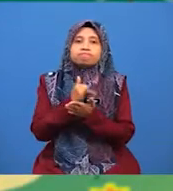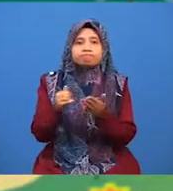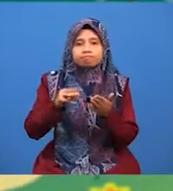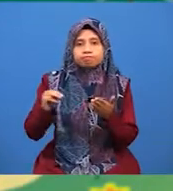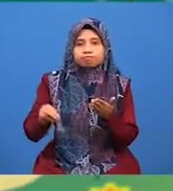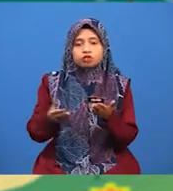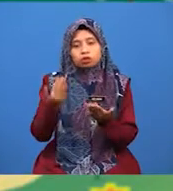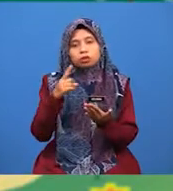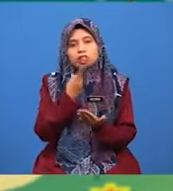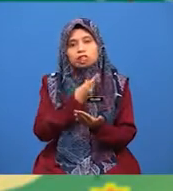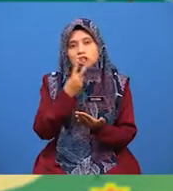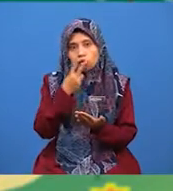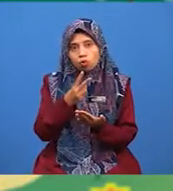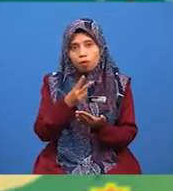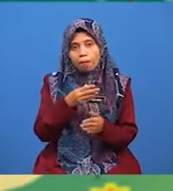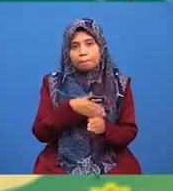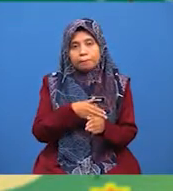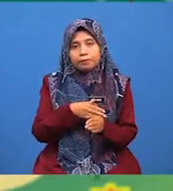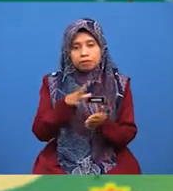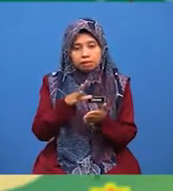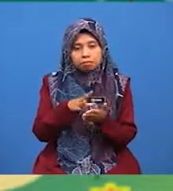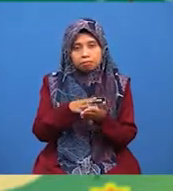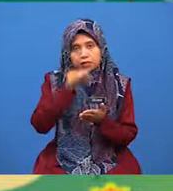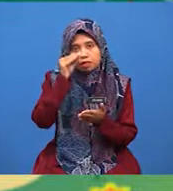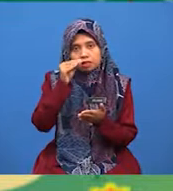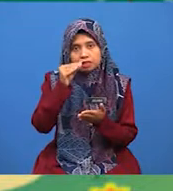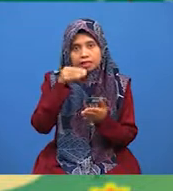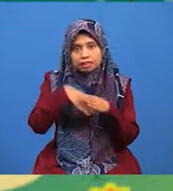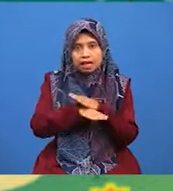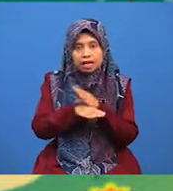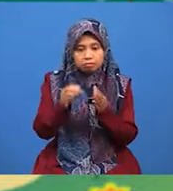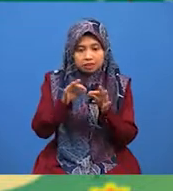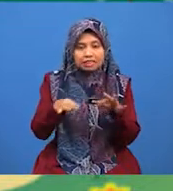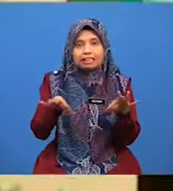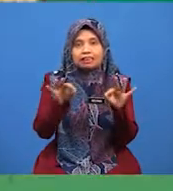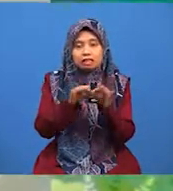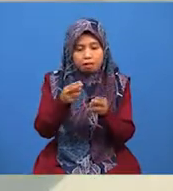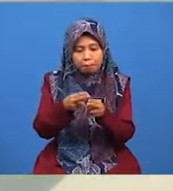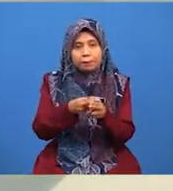Seterusnya, murid-murid, mari kita lihat kepada pengajaran dalam cerpen ini.